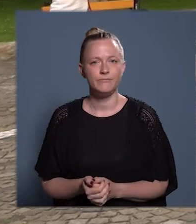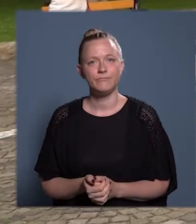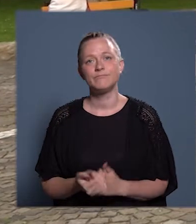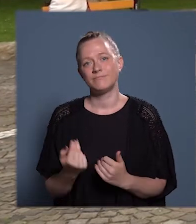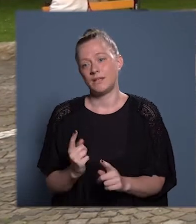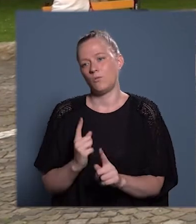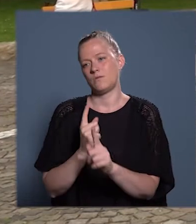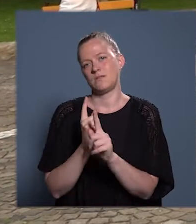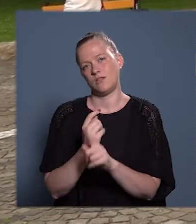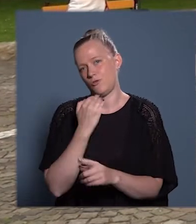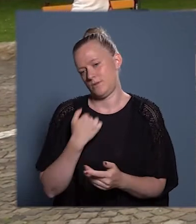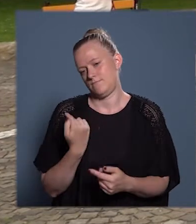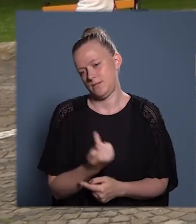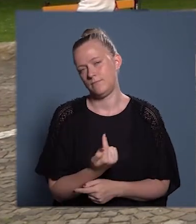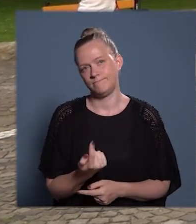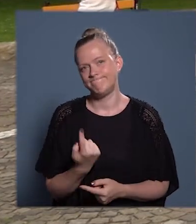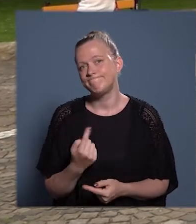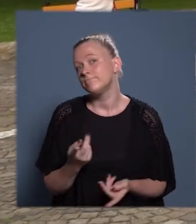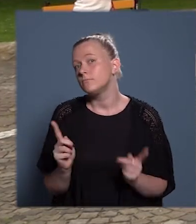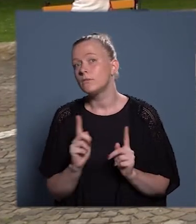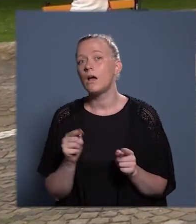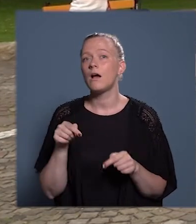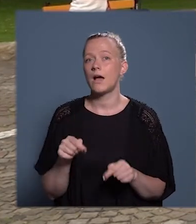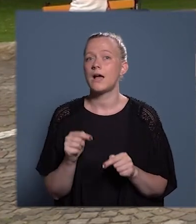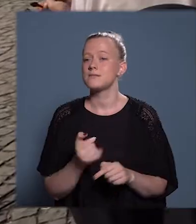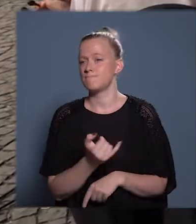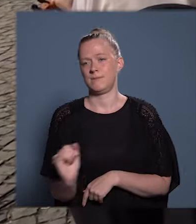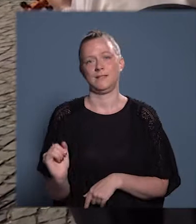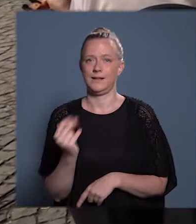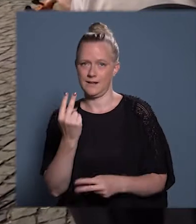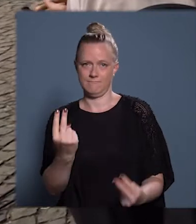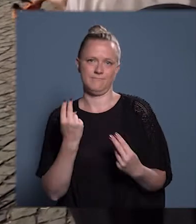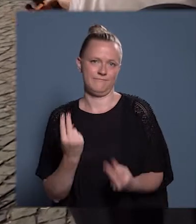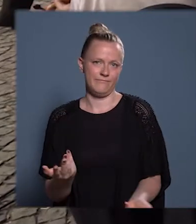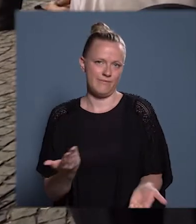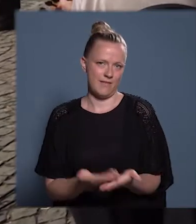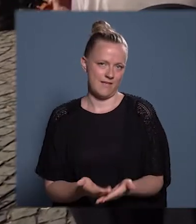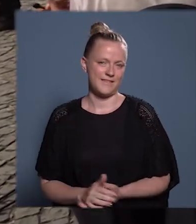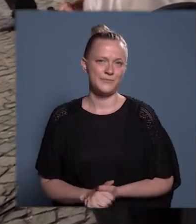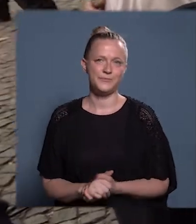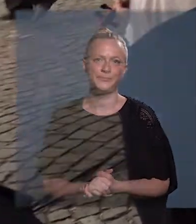amit tanúsítunk, talán mindenki érzés látja.